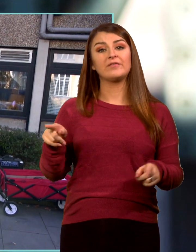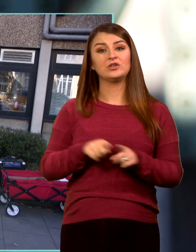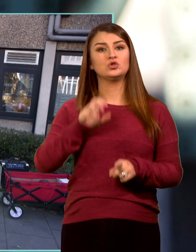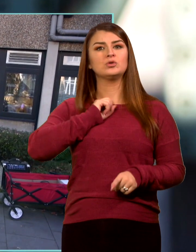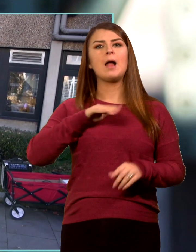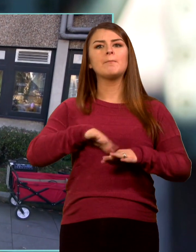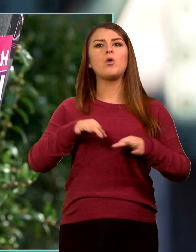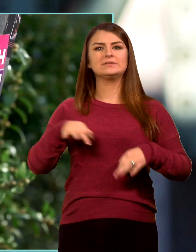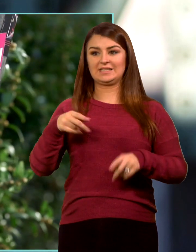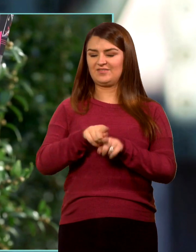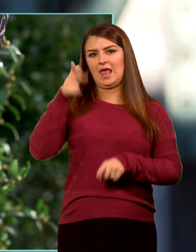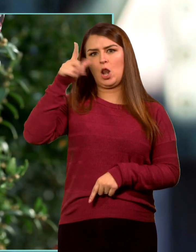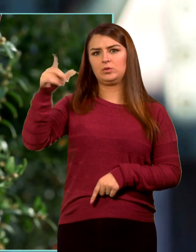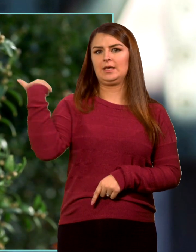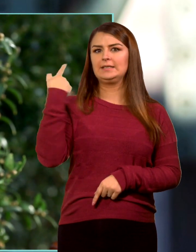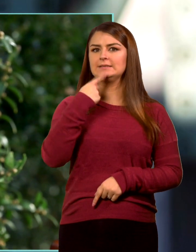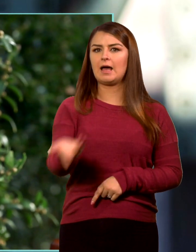bezeichnet, wie Bernd Lucke das getan hat.